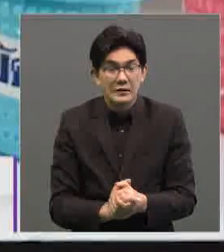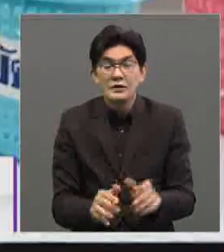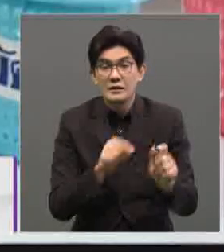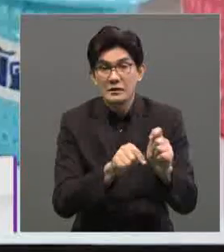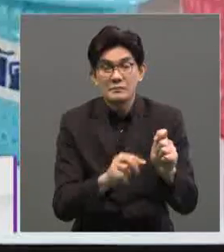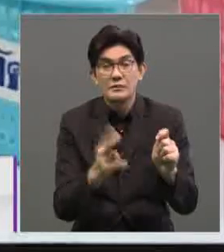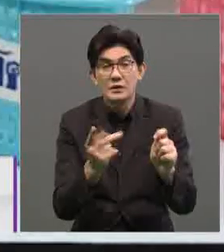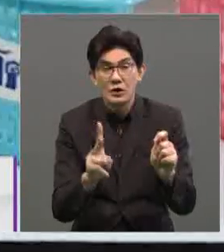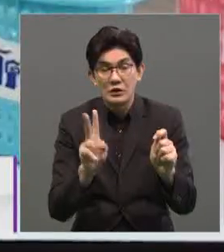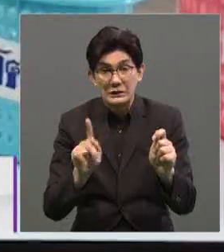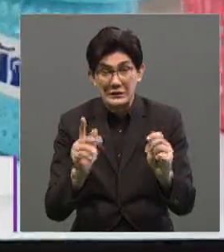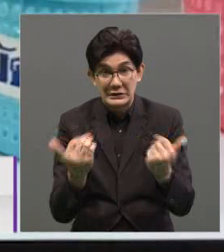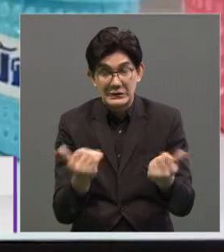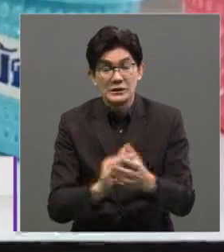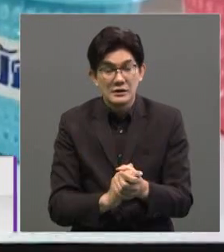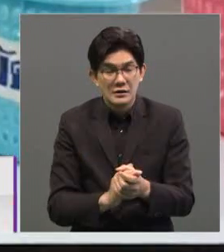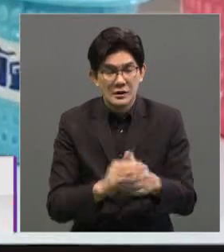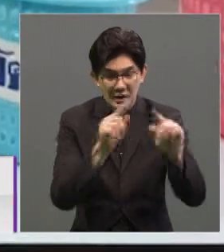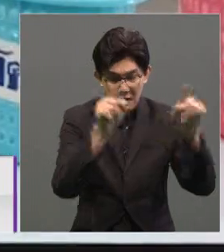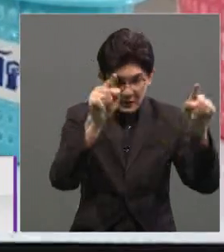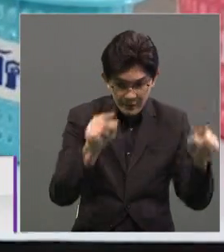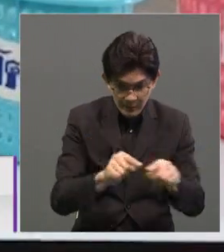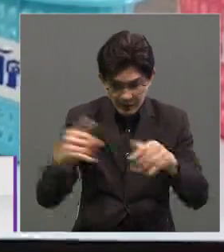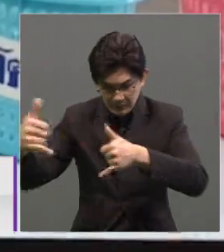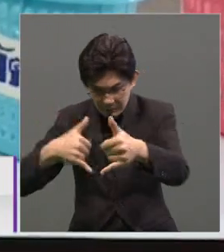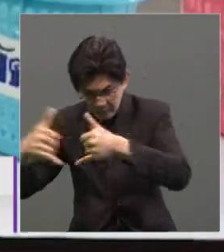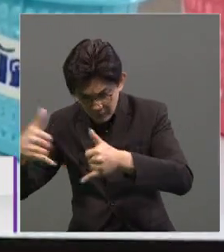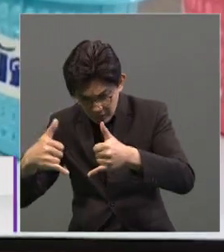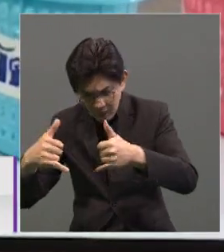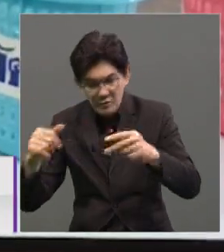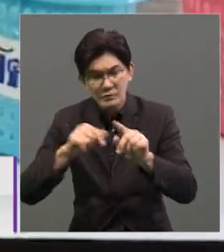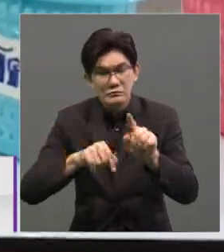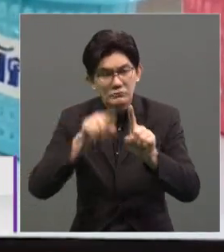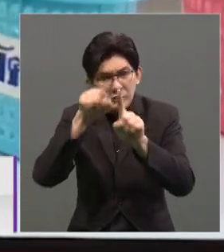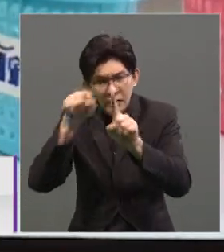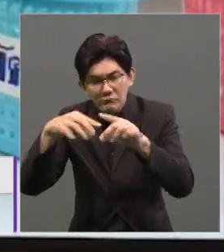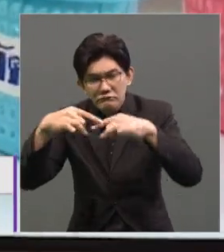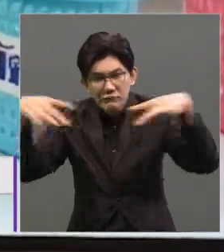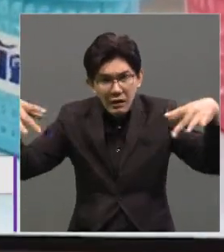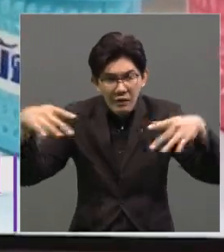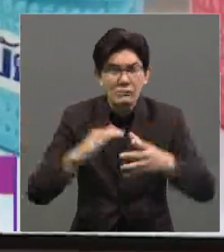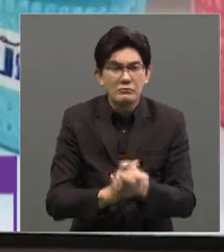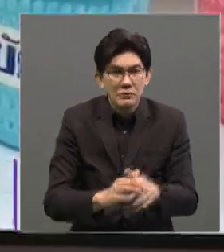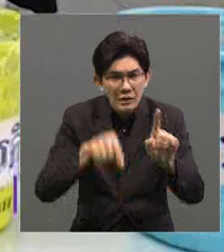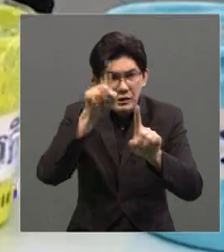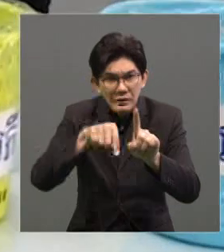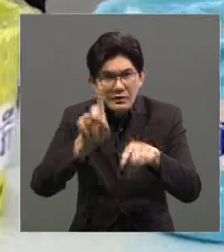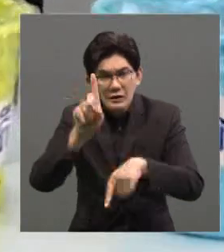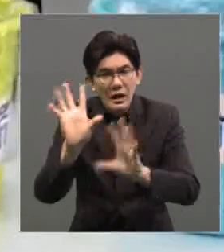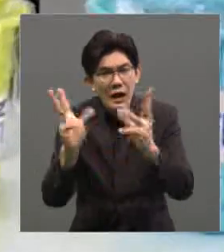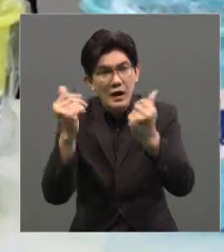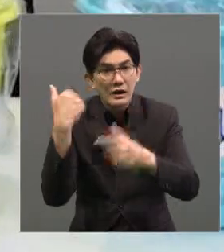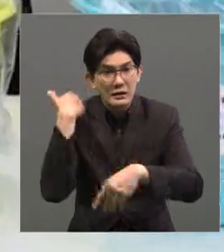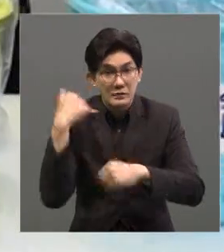อำเภอคลองเขื่อนเนื่องจากจำนวนบัตรและผู้มาใช้สิทธิ์กับคะแนนที่ขีดกระดานไม่ตรงกันก็ผิดไปแค่คะแนนเดียวเหมือ